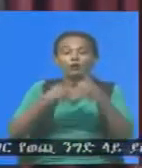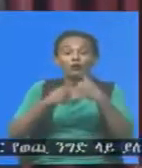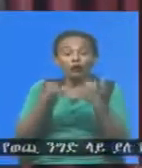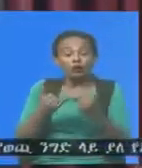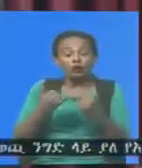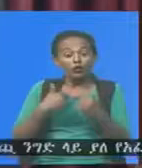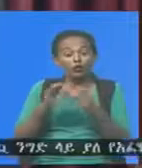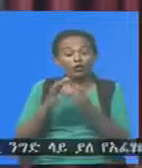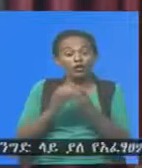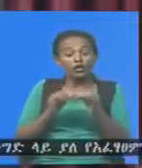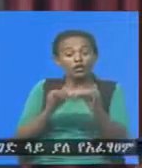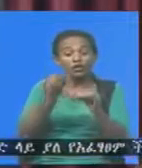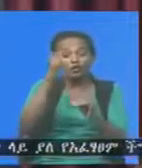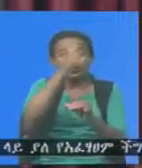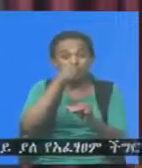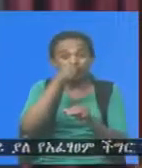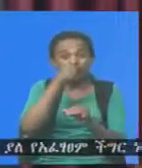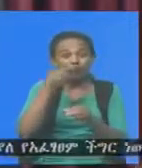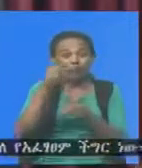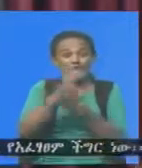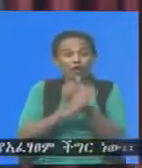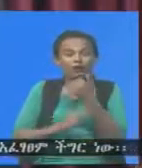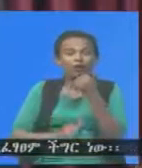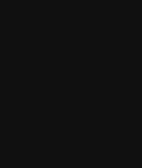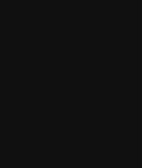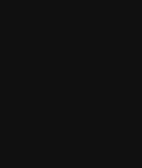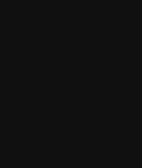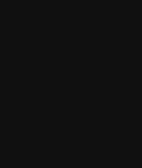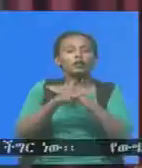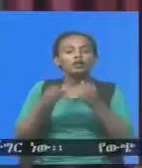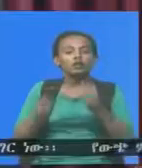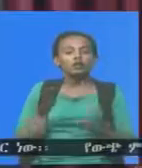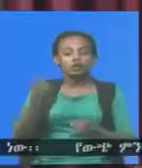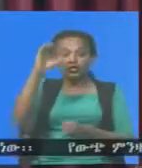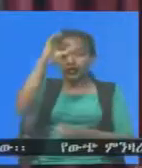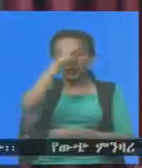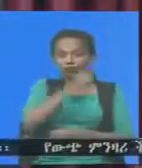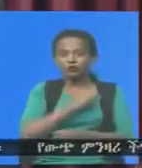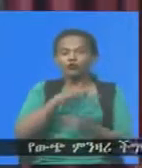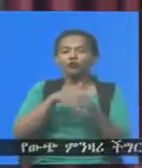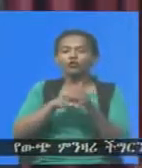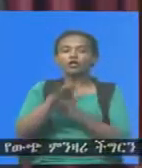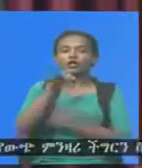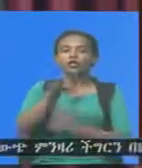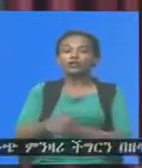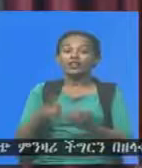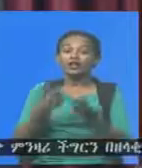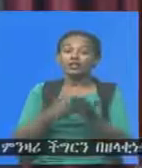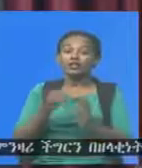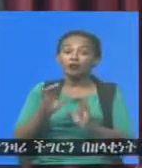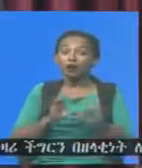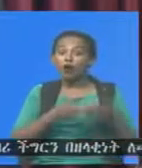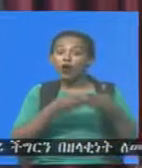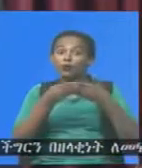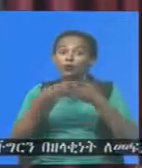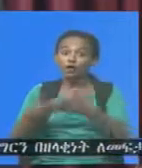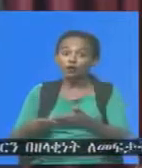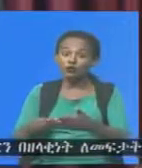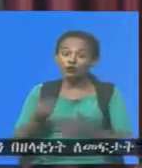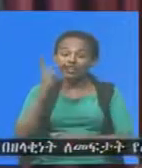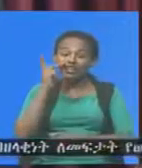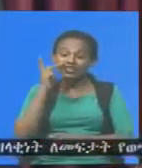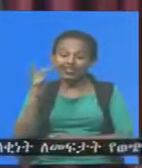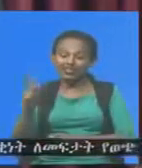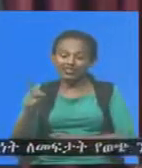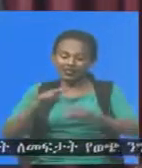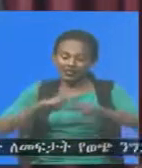ግን ኢትዮጵያ የሚባል ሀገርም አደጋ ውስጥ ሊገባ እንደሚችል ምት መውሰድ ያስፈልጋል። ይሄን የሚያደርጉ አመራሮችም እያየን